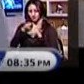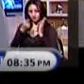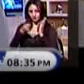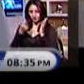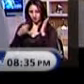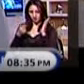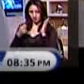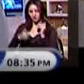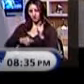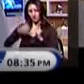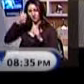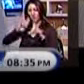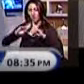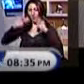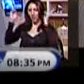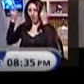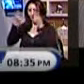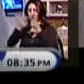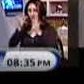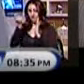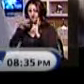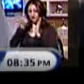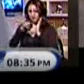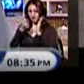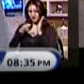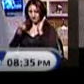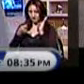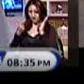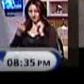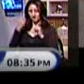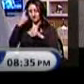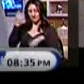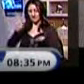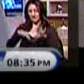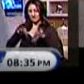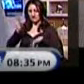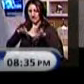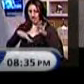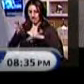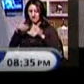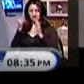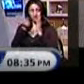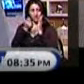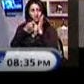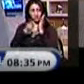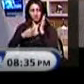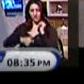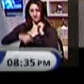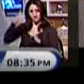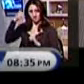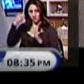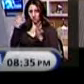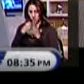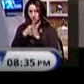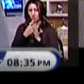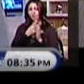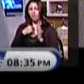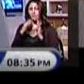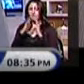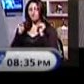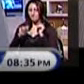وصل إلى العالمية، هذا بالإضافة أنه كاتب سياسي رفيع من الدرجة الأولى، وطني مستقيم.